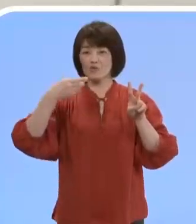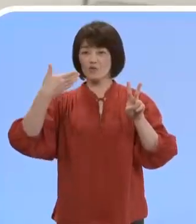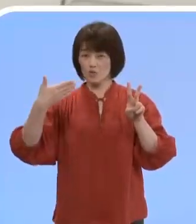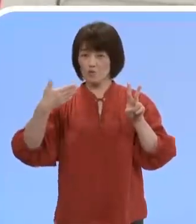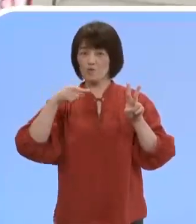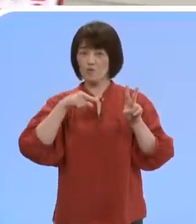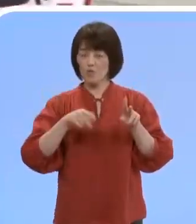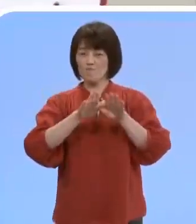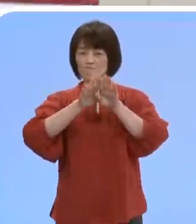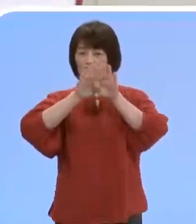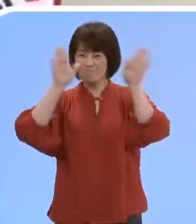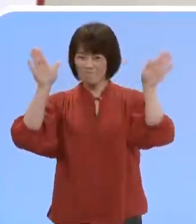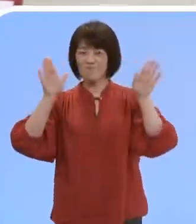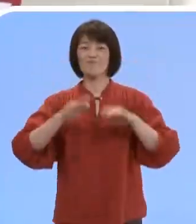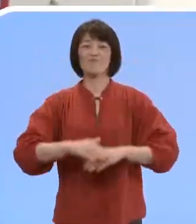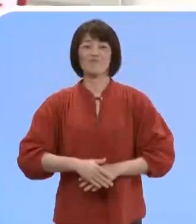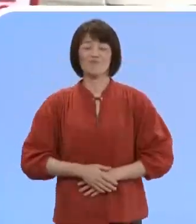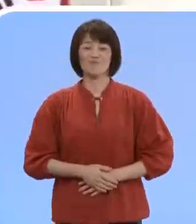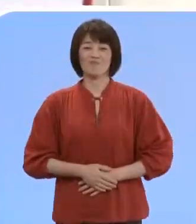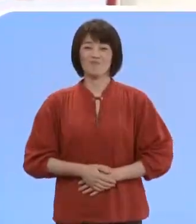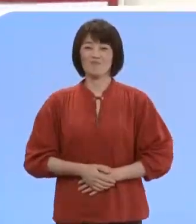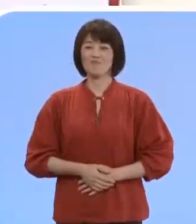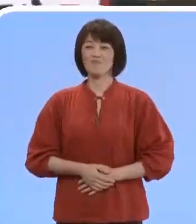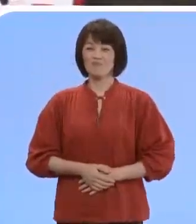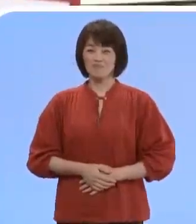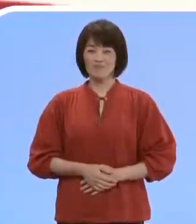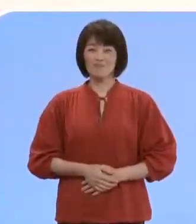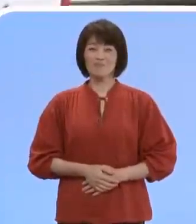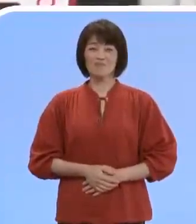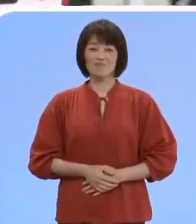商店街で開催されていたんです。